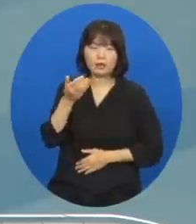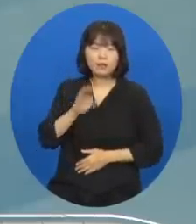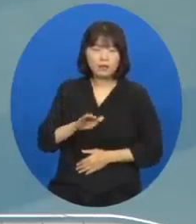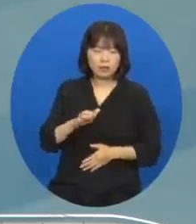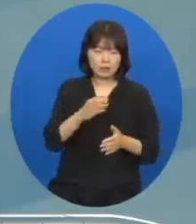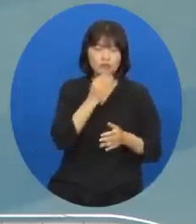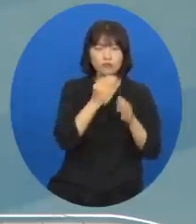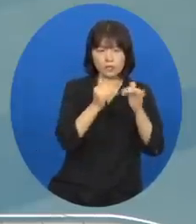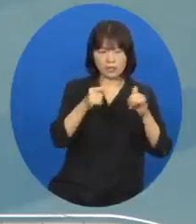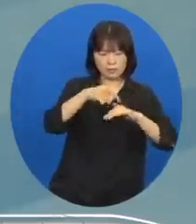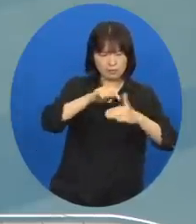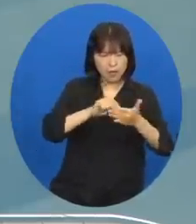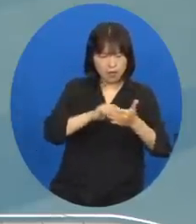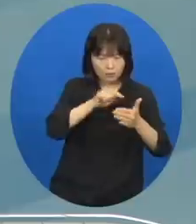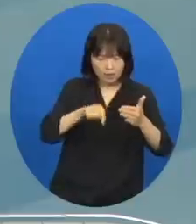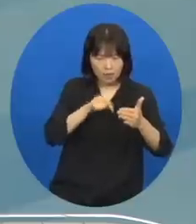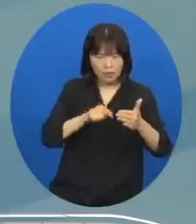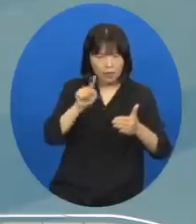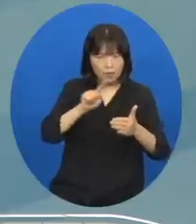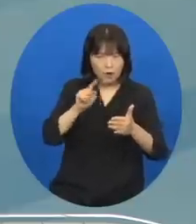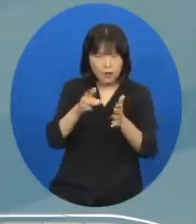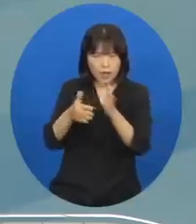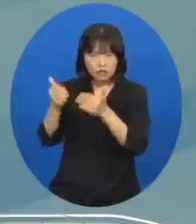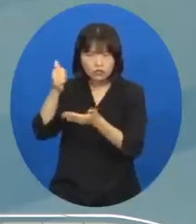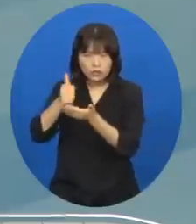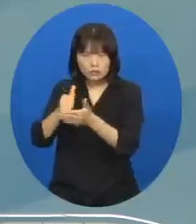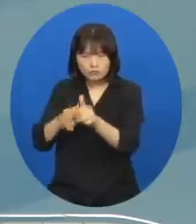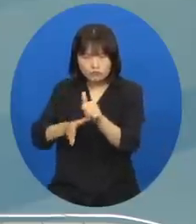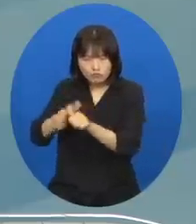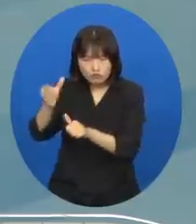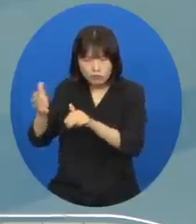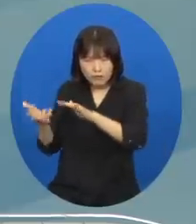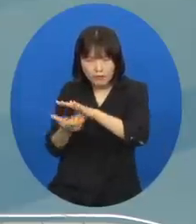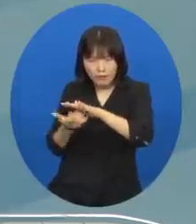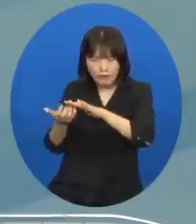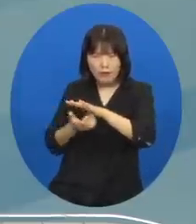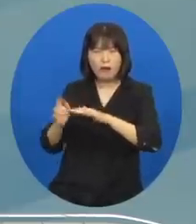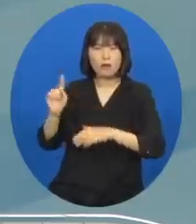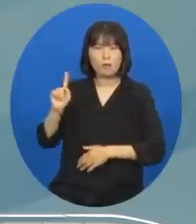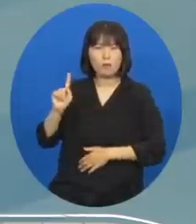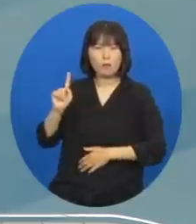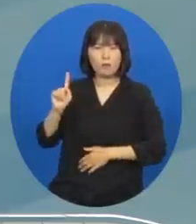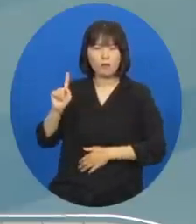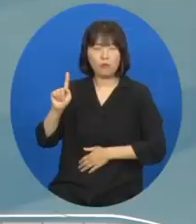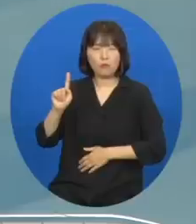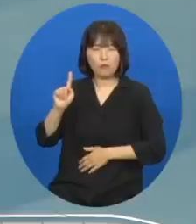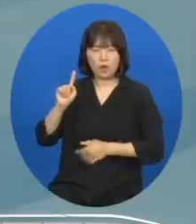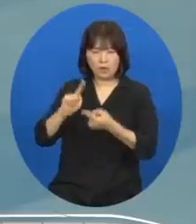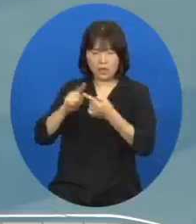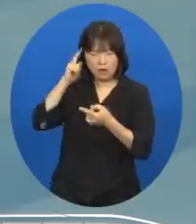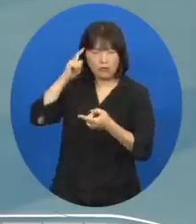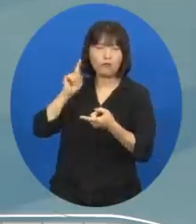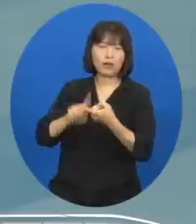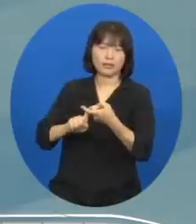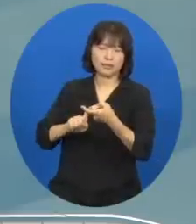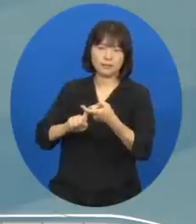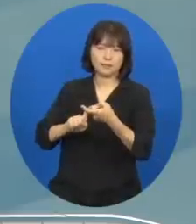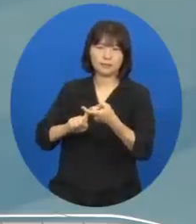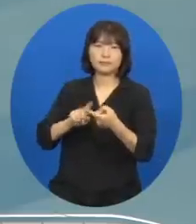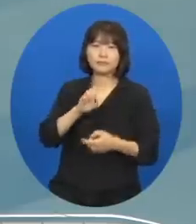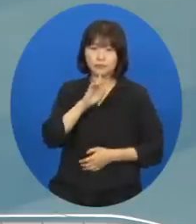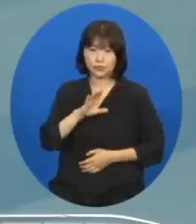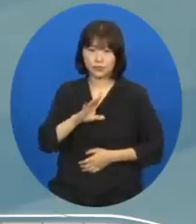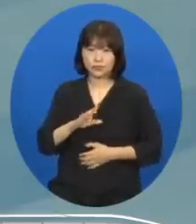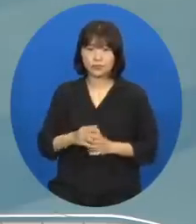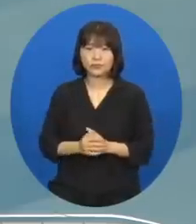어떻게 하면 예수님을 죽일 꼬투리를 잡을 수 있느냐, 그게 유대인들의 관심이었어요.